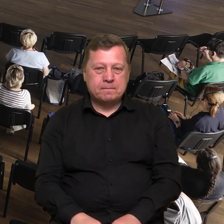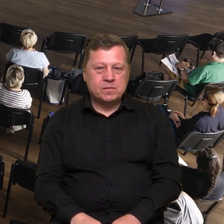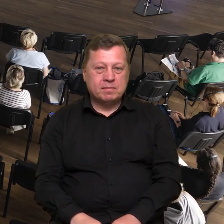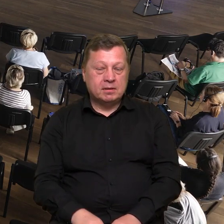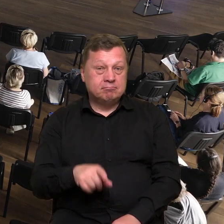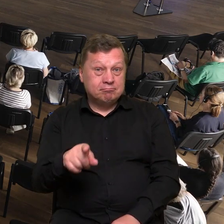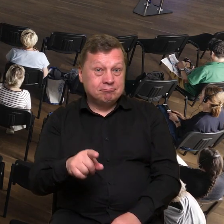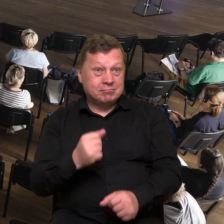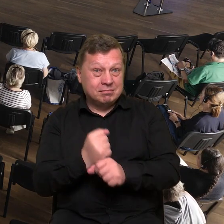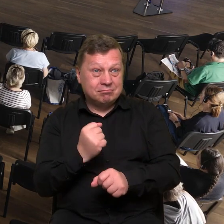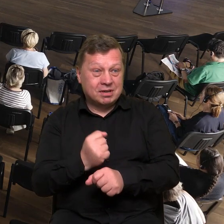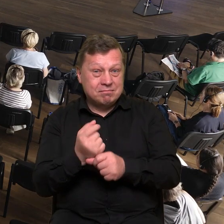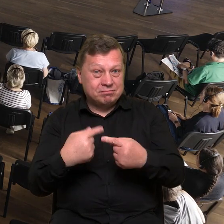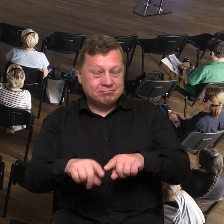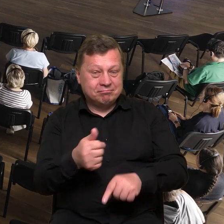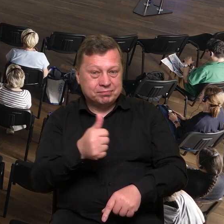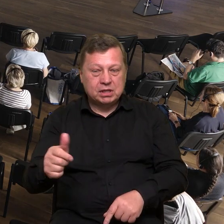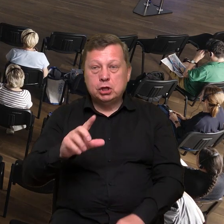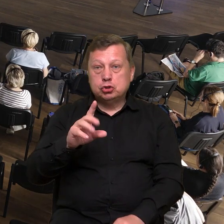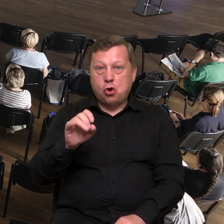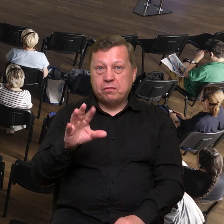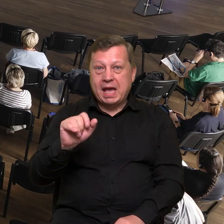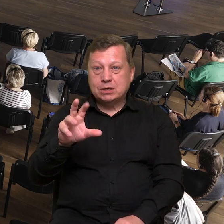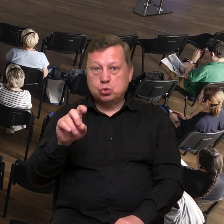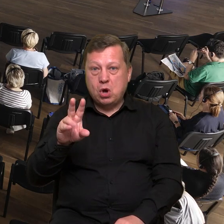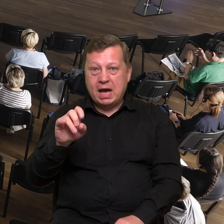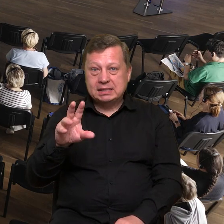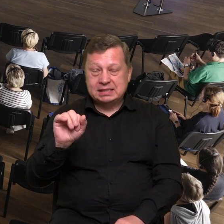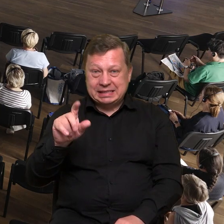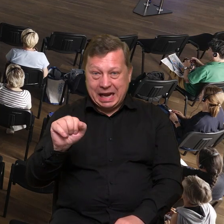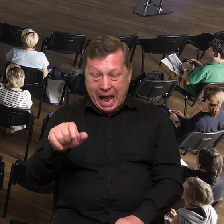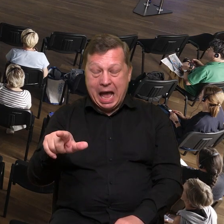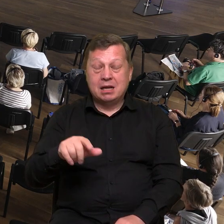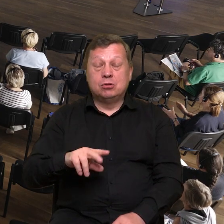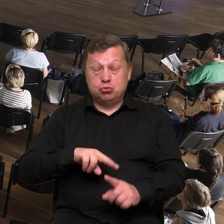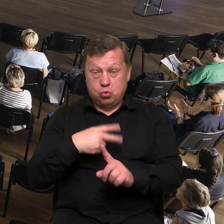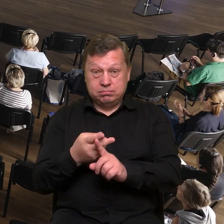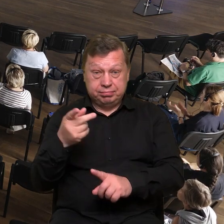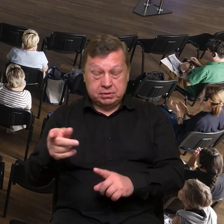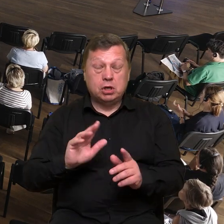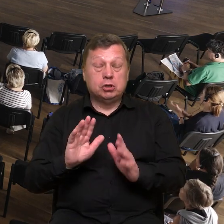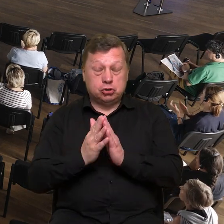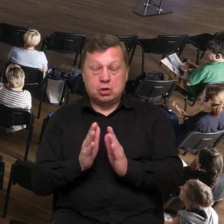Wykonaliście świetną robotę. Jest z nami też Zofia Sucharska, która książkę przetłumaczyła, więc również brawa dla niej, proszę.